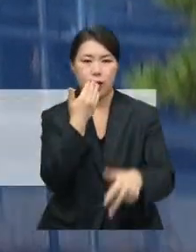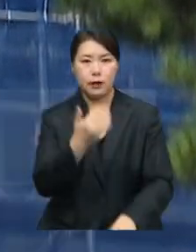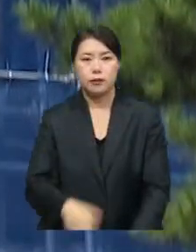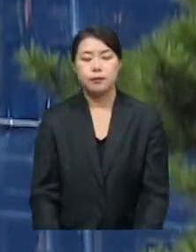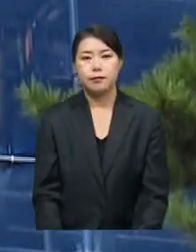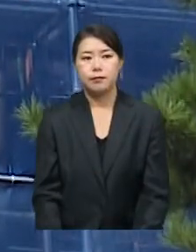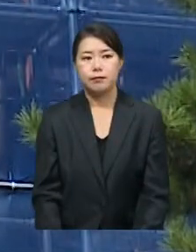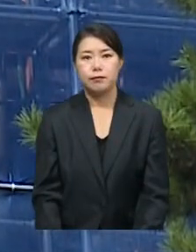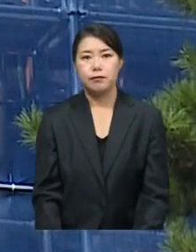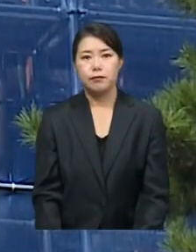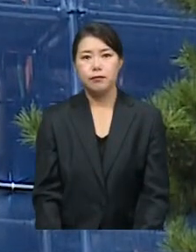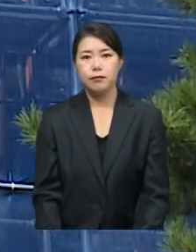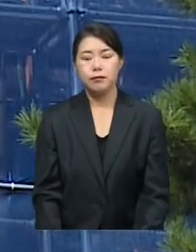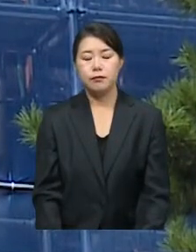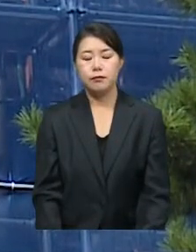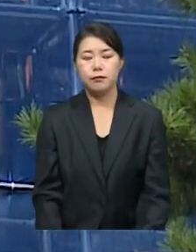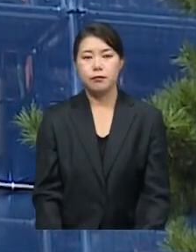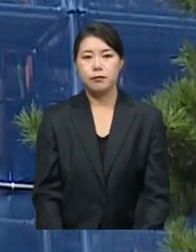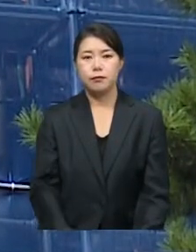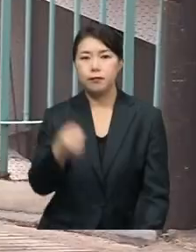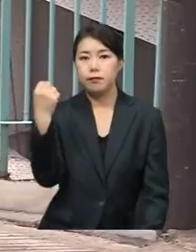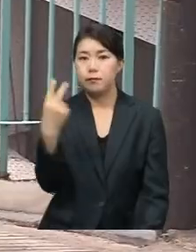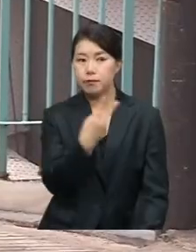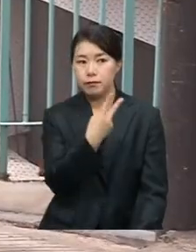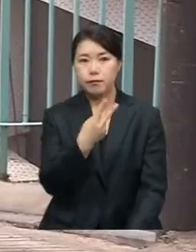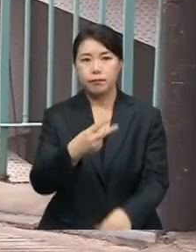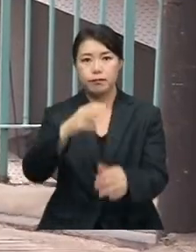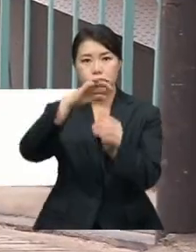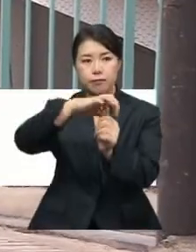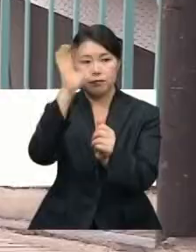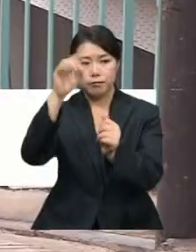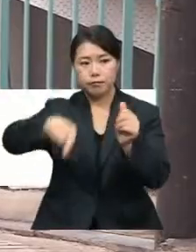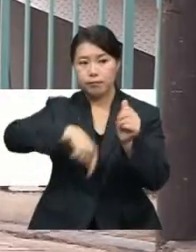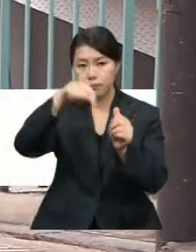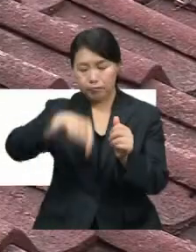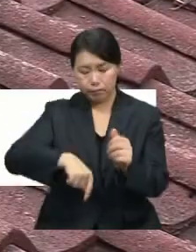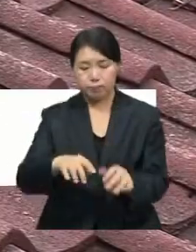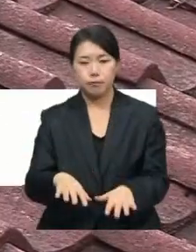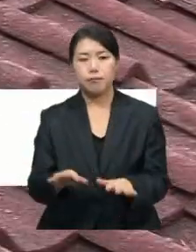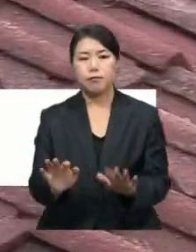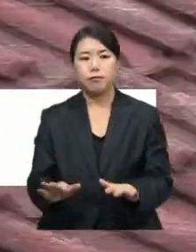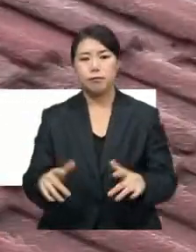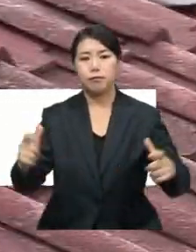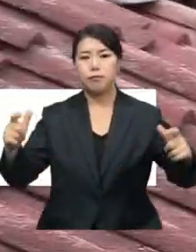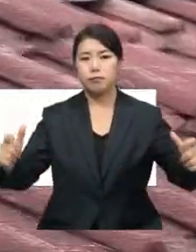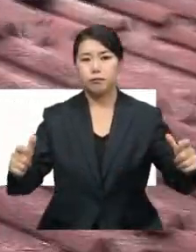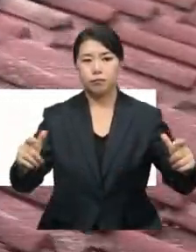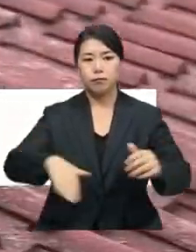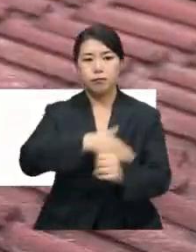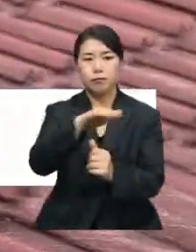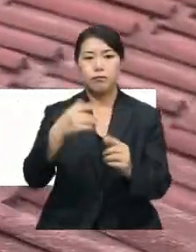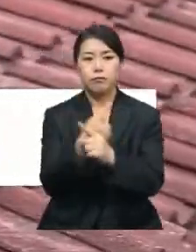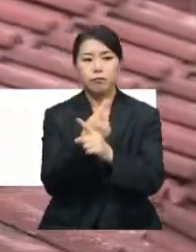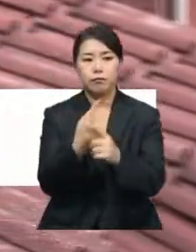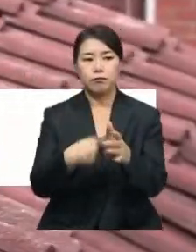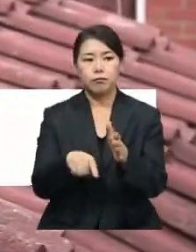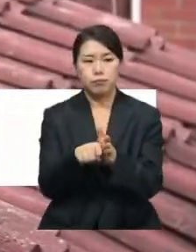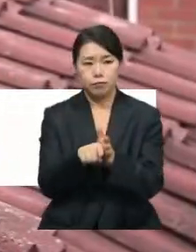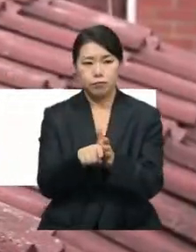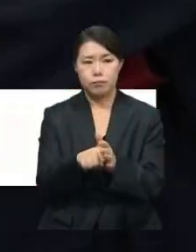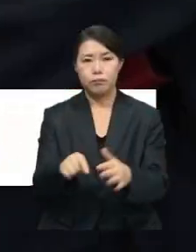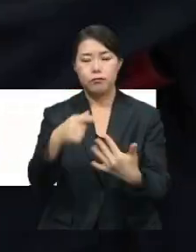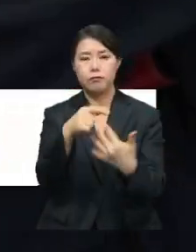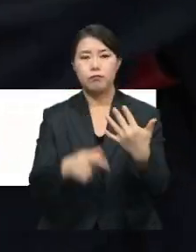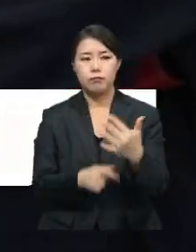됐습니다. 중구청은 이와 함께 고도지구내 주민들의 주거 환경 개선을 위한 남산 드 대생을 진행하고